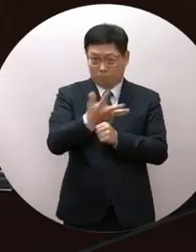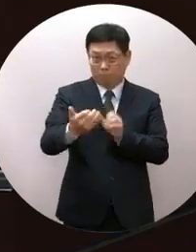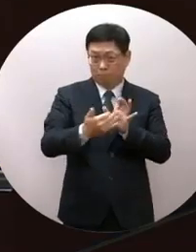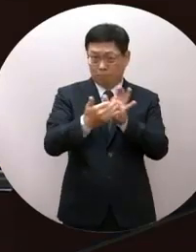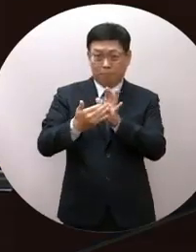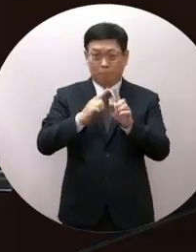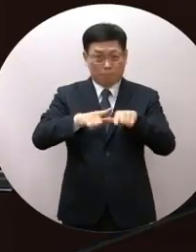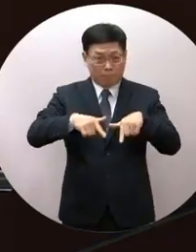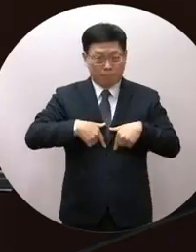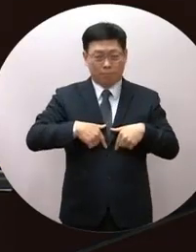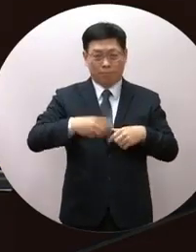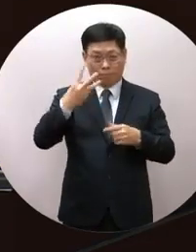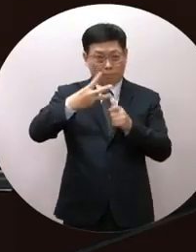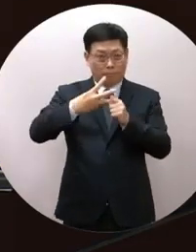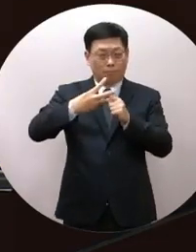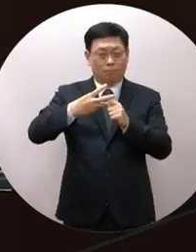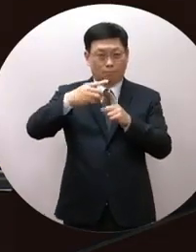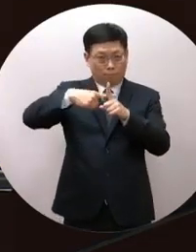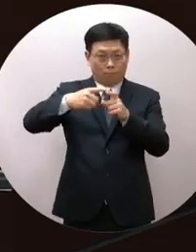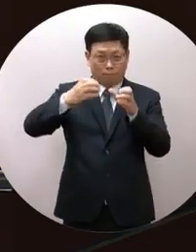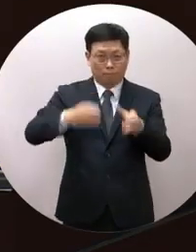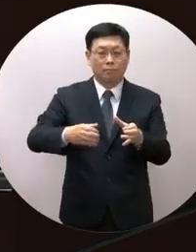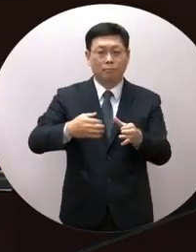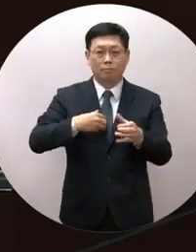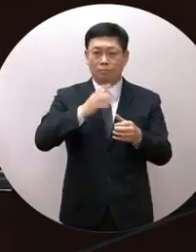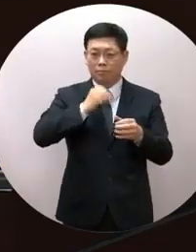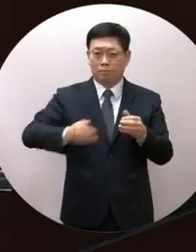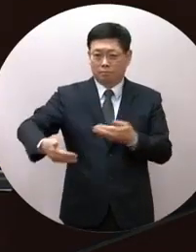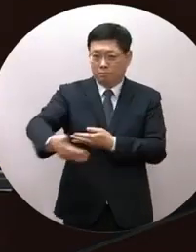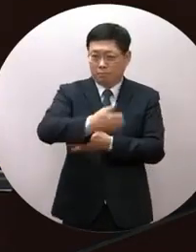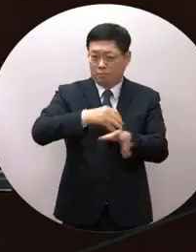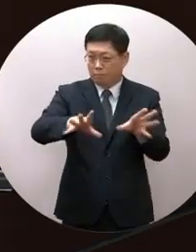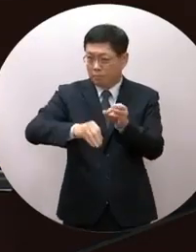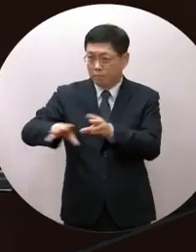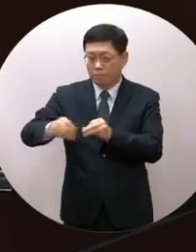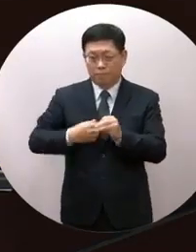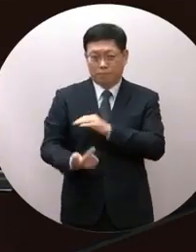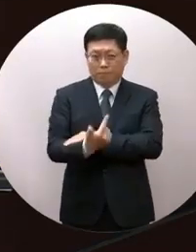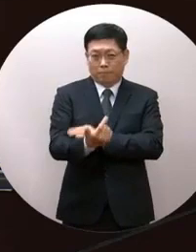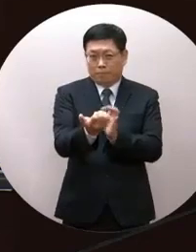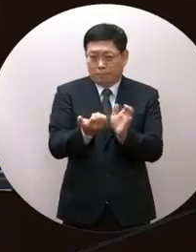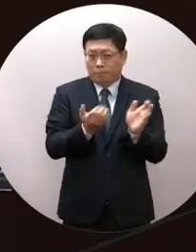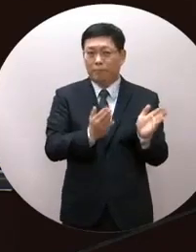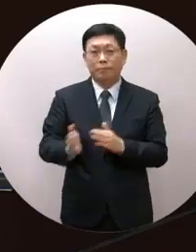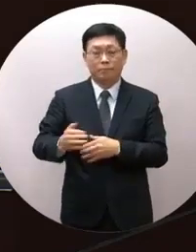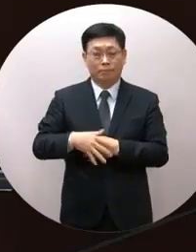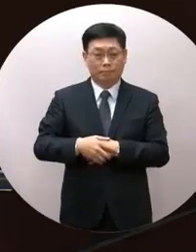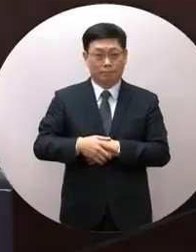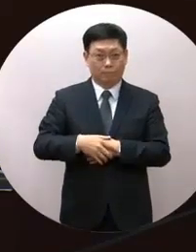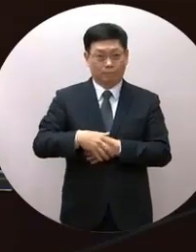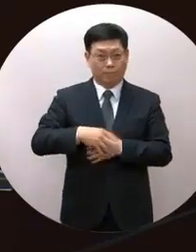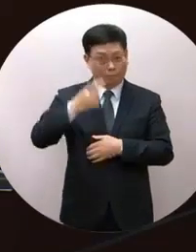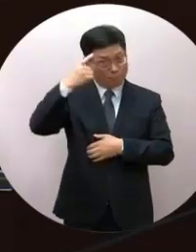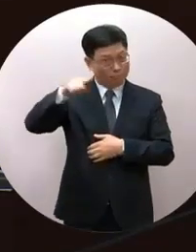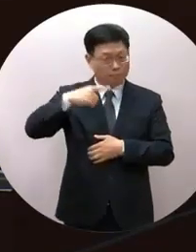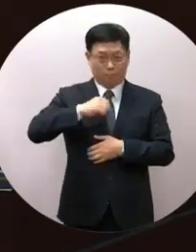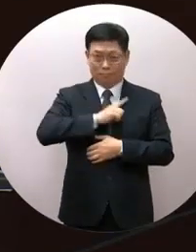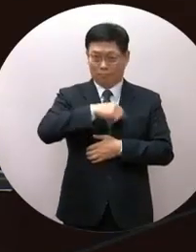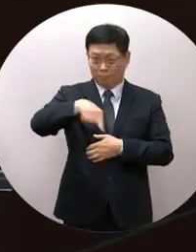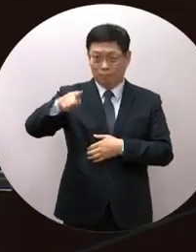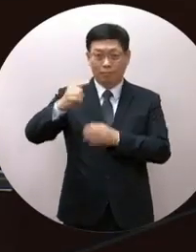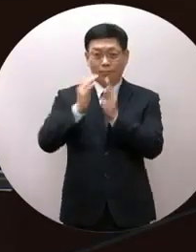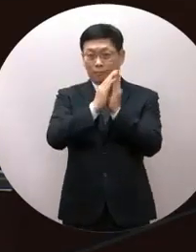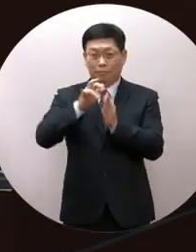心就三级开设，以力整合防疫资源，提早部署。隔天，我就到桃园机